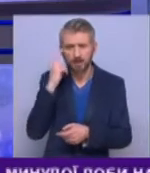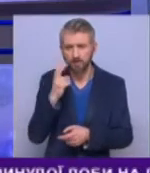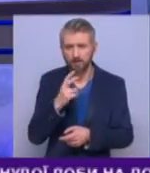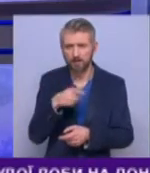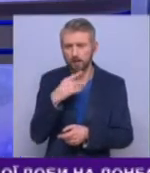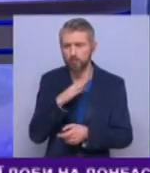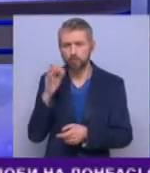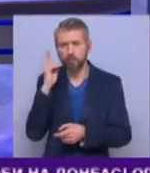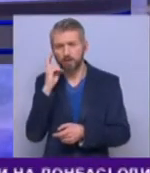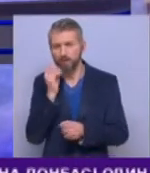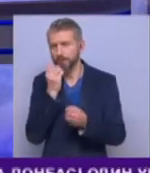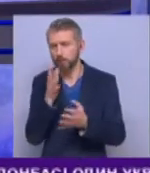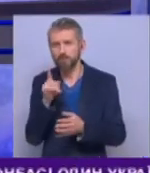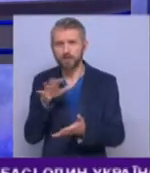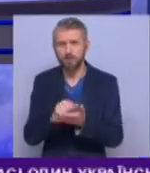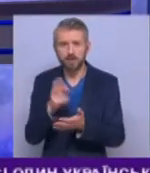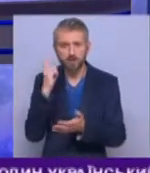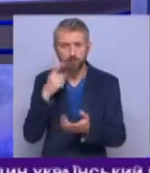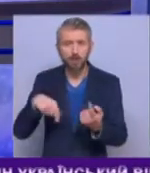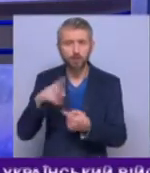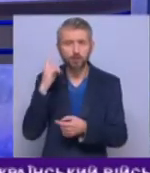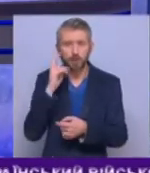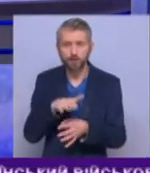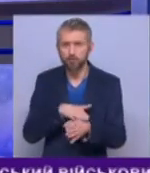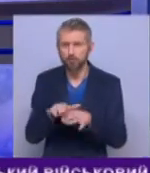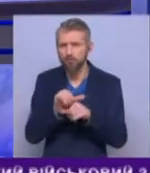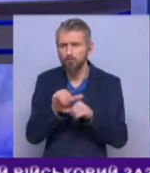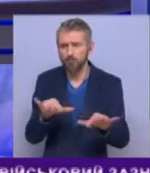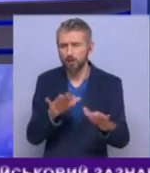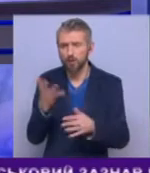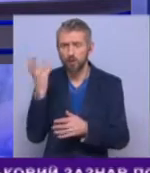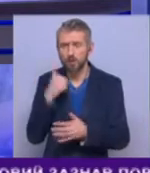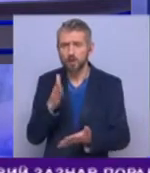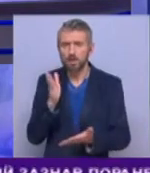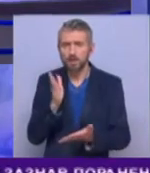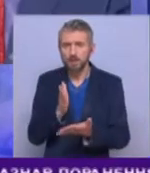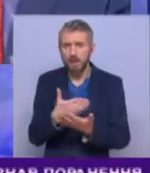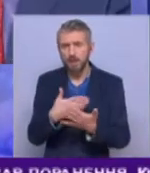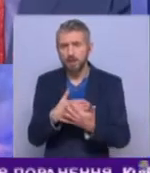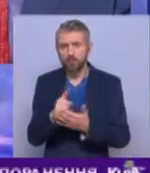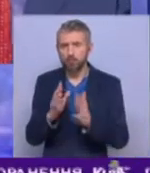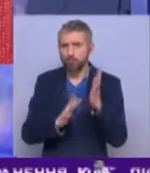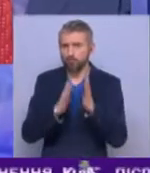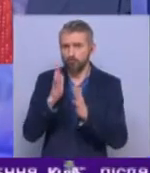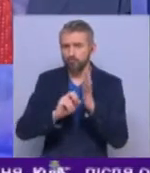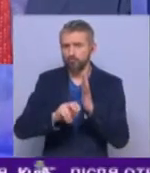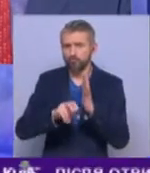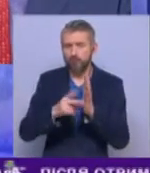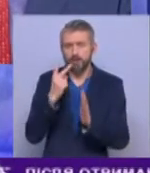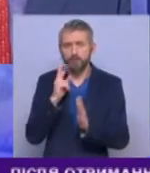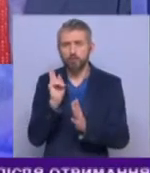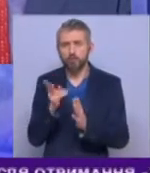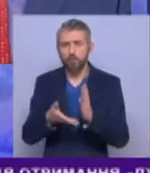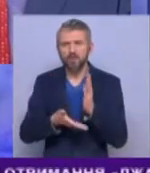кажу про Київ, окей, ви там займаєтеся столицею, навколо Києва це абсолютно поширена історія, коли є типу щось ліс, і там завжди хтось з